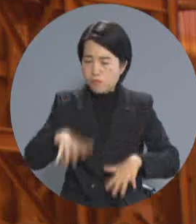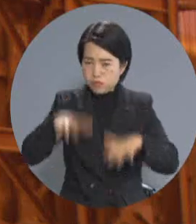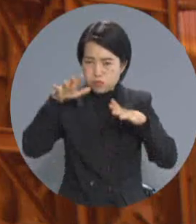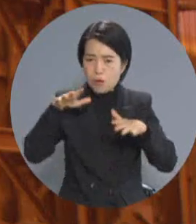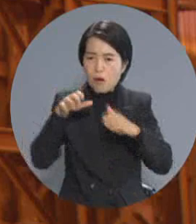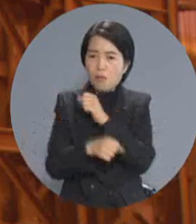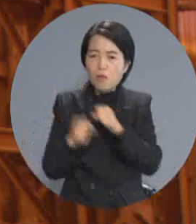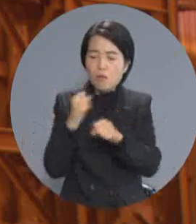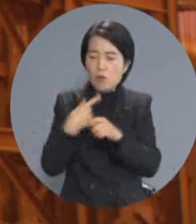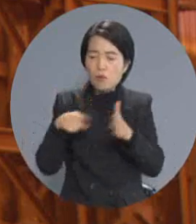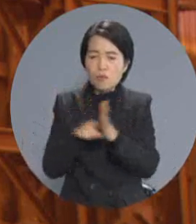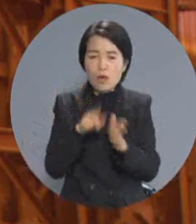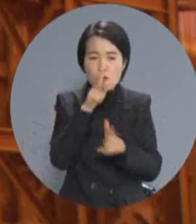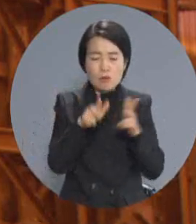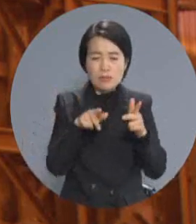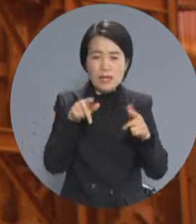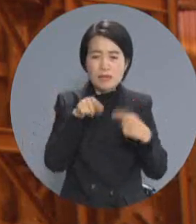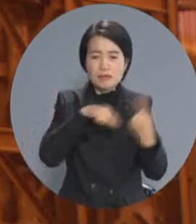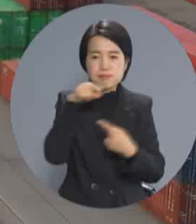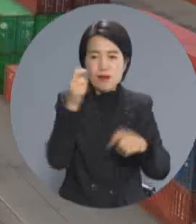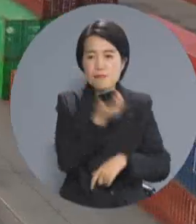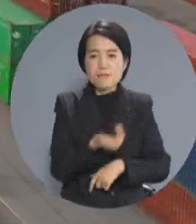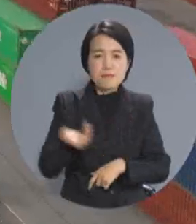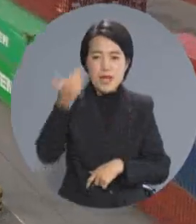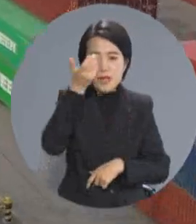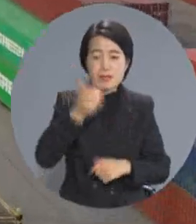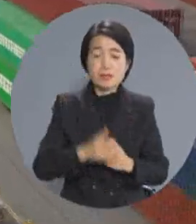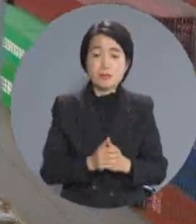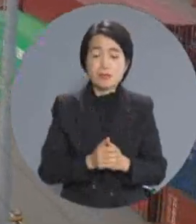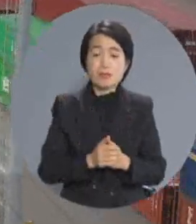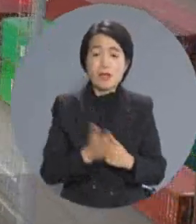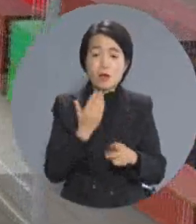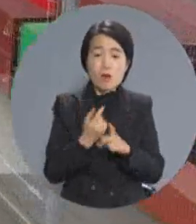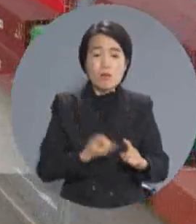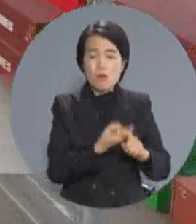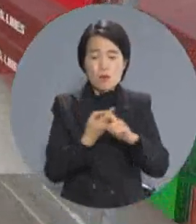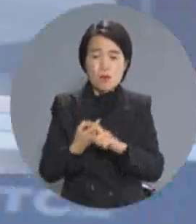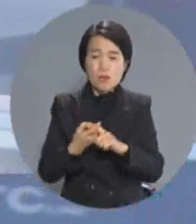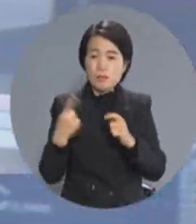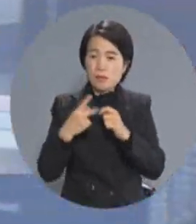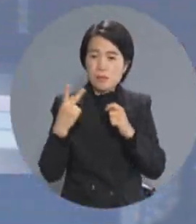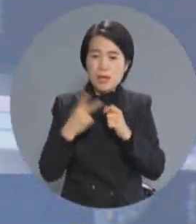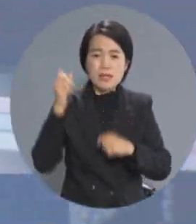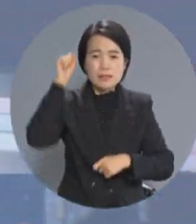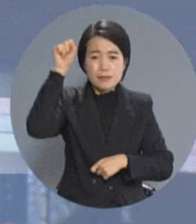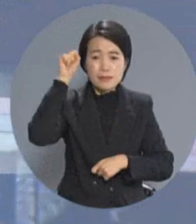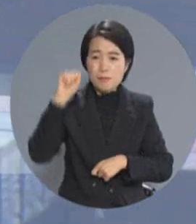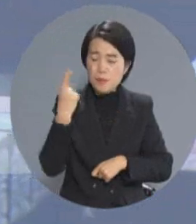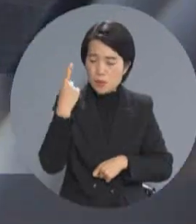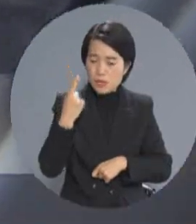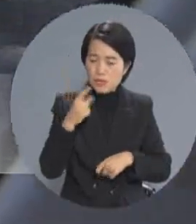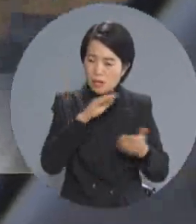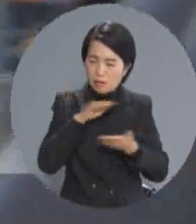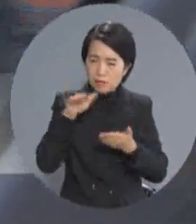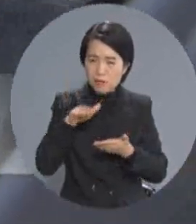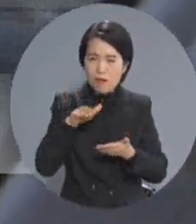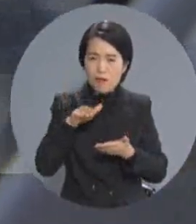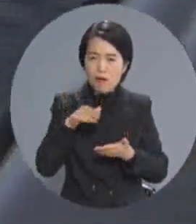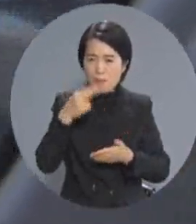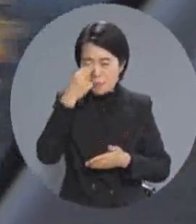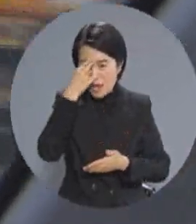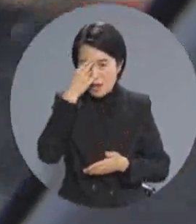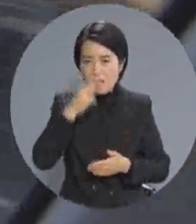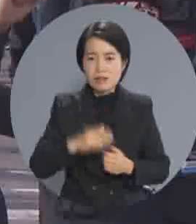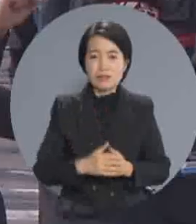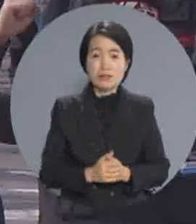위해 공장 가동률을 끌어올렸습니다. 화물연대 총파업이 두 차례나 발생하면서 물류는 멈추다 서길